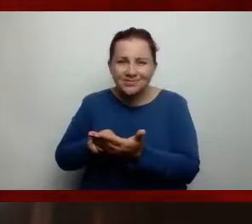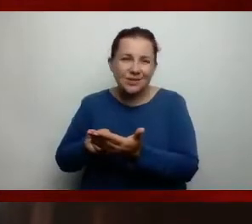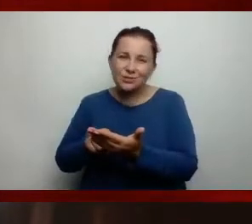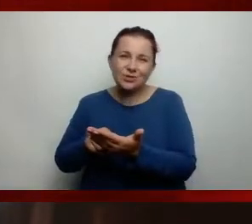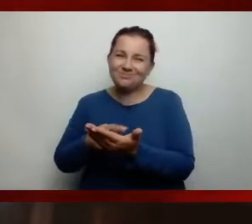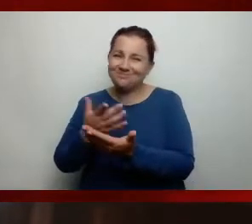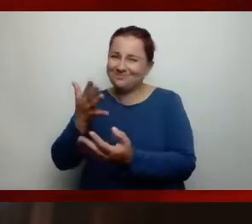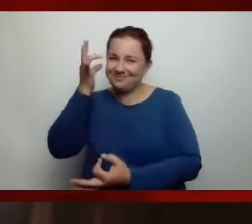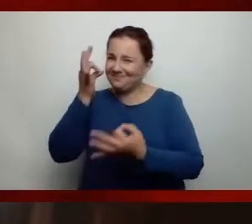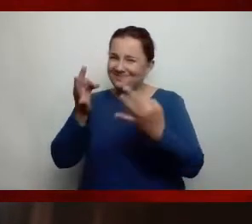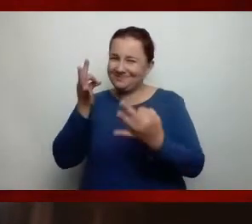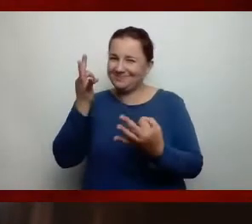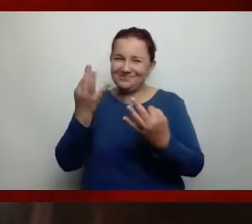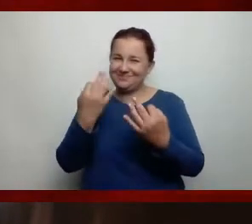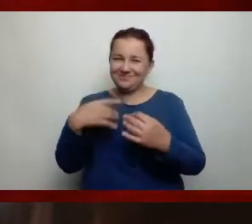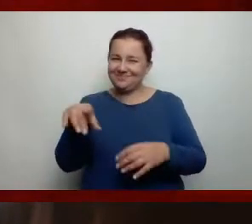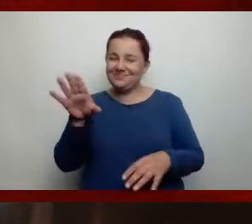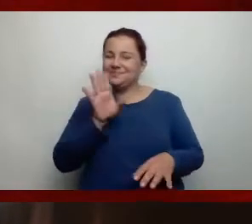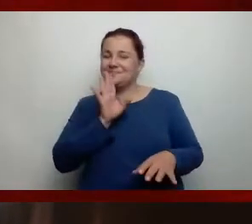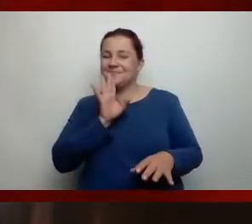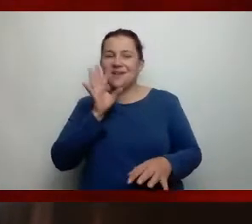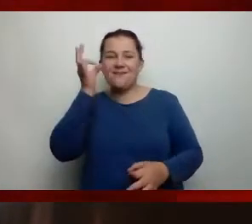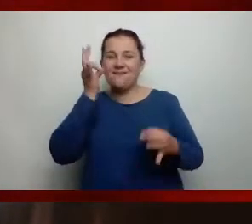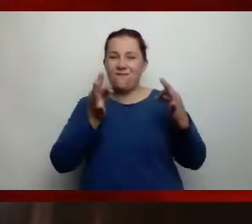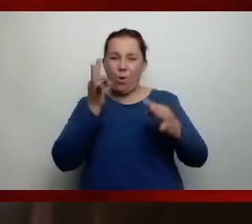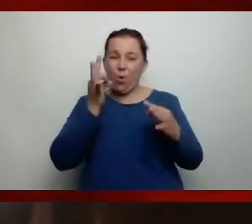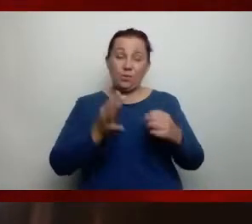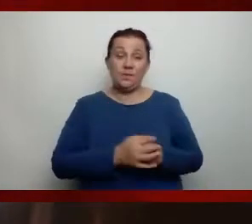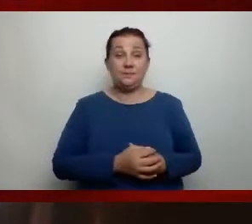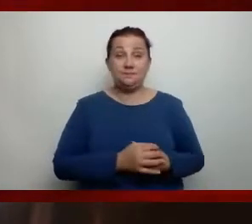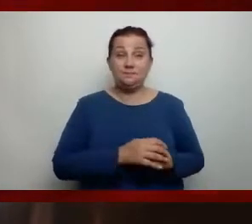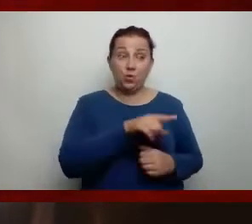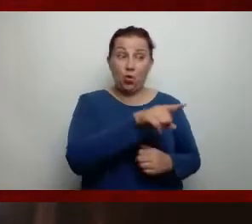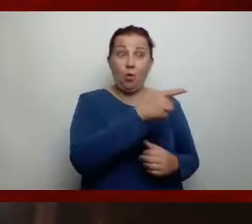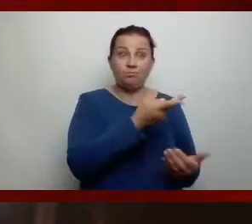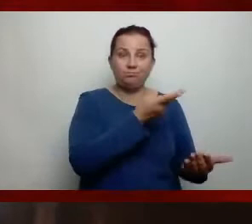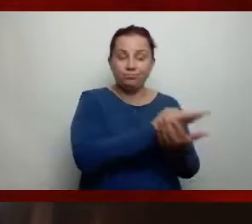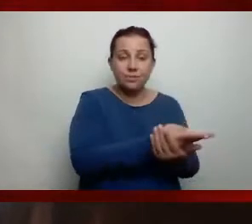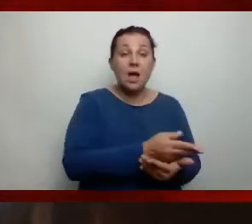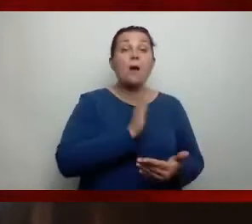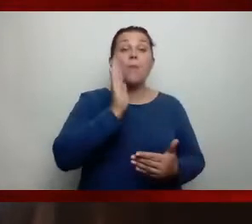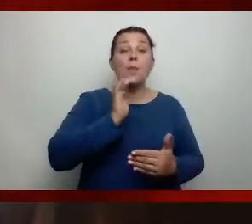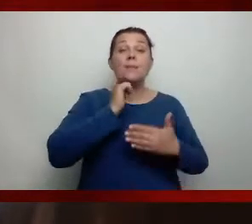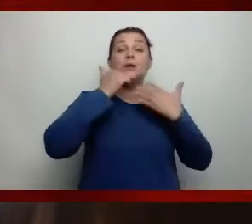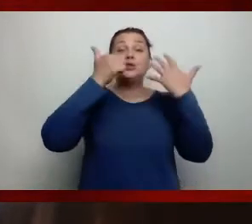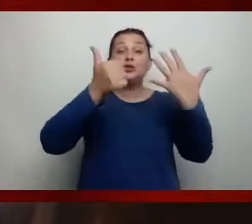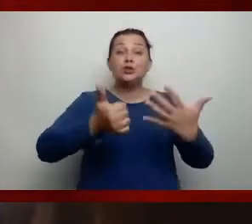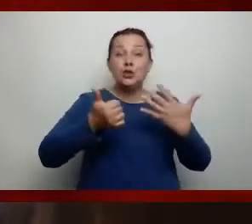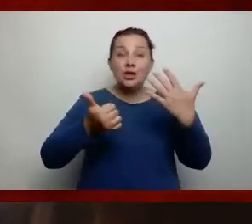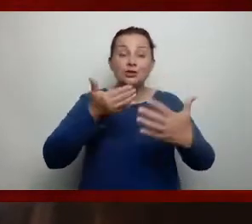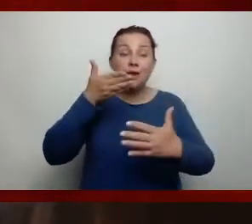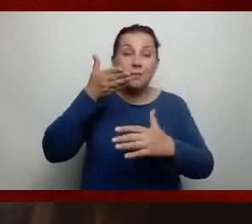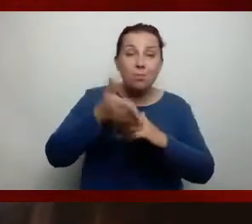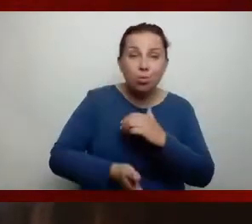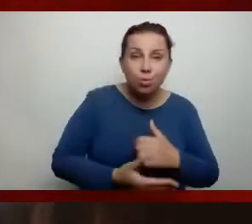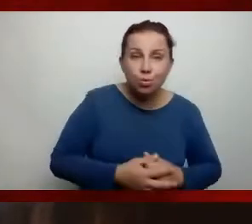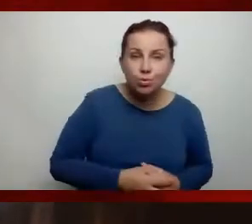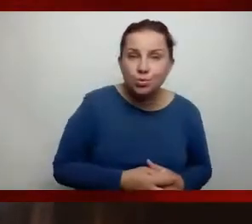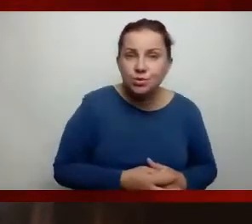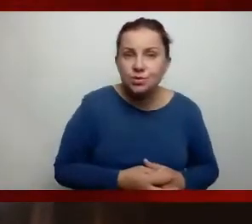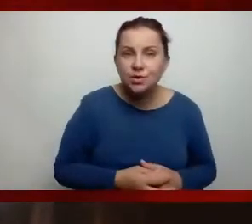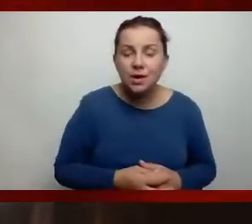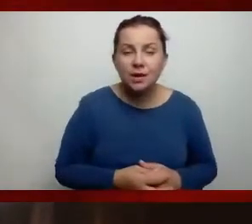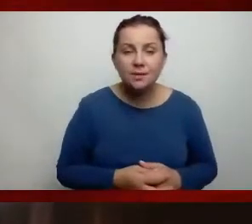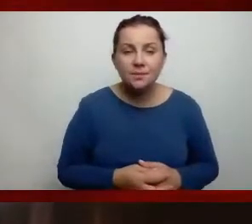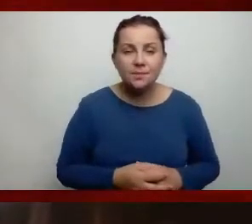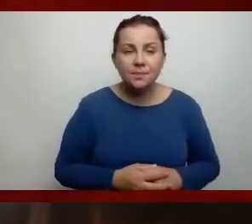Pogrzeb w 1988 roku, 6 lat później znów dzięki staraniom Ziemlańskiego przez minister kultury nomen omen